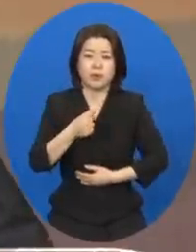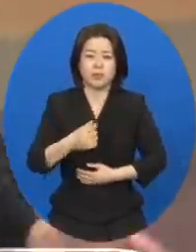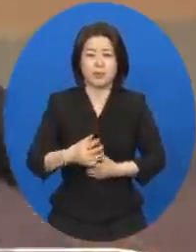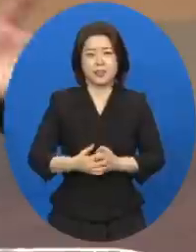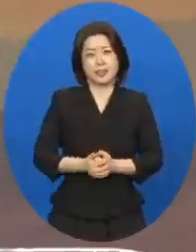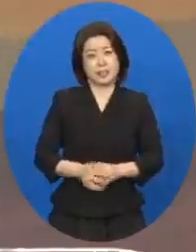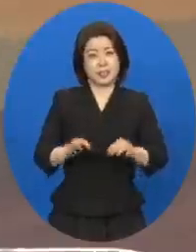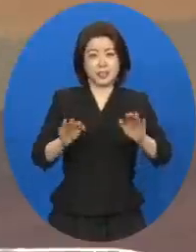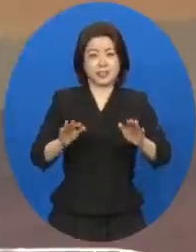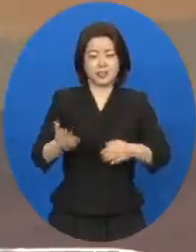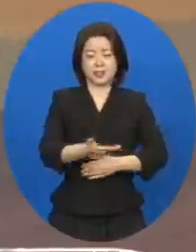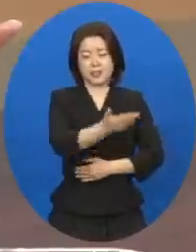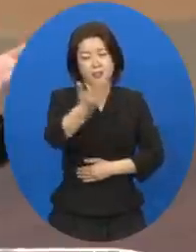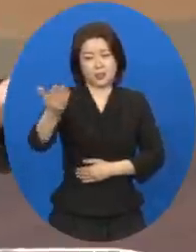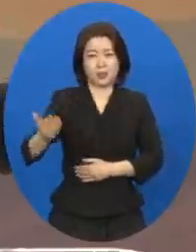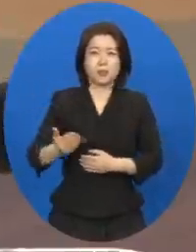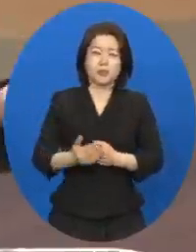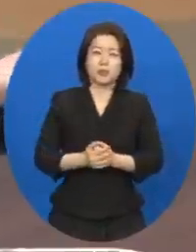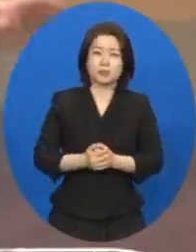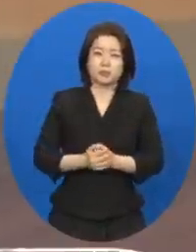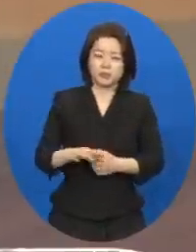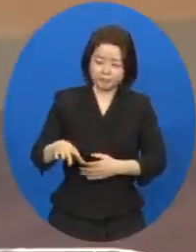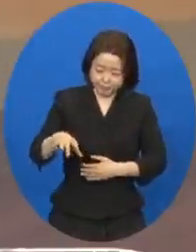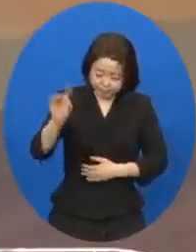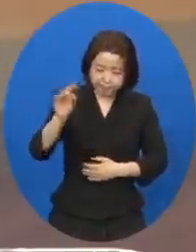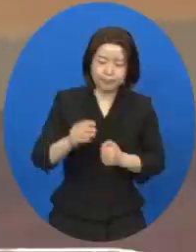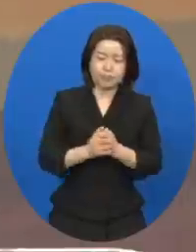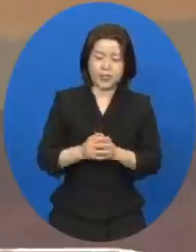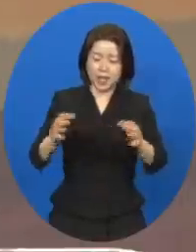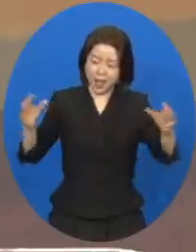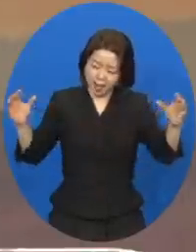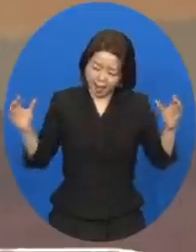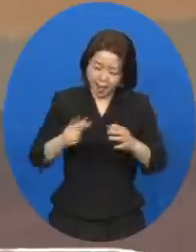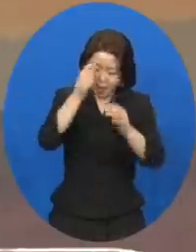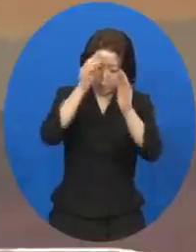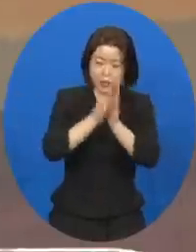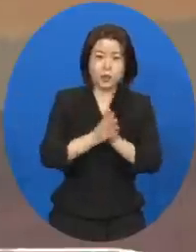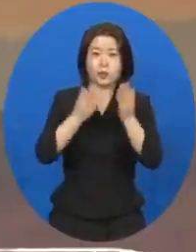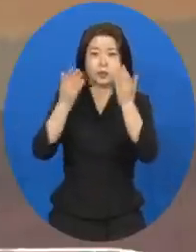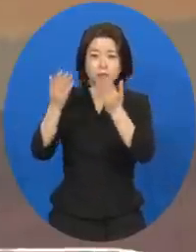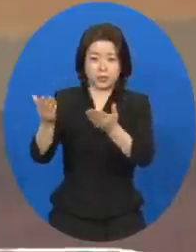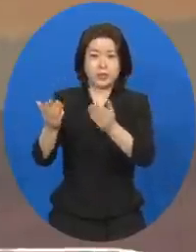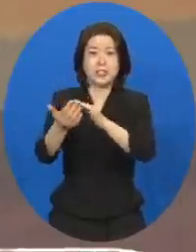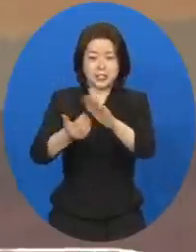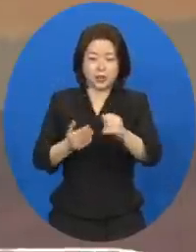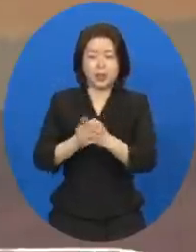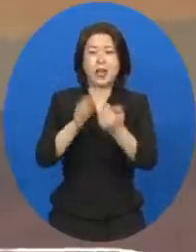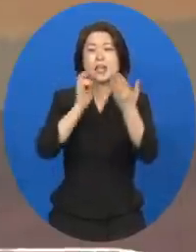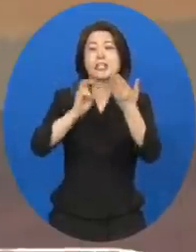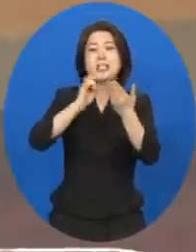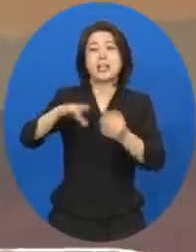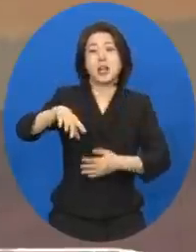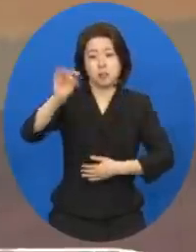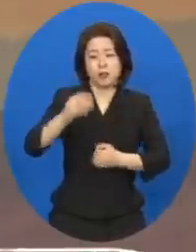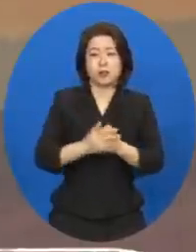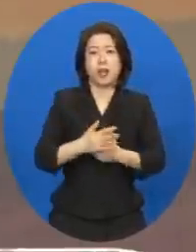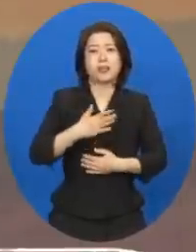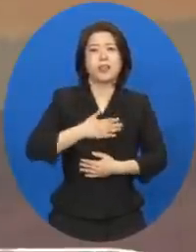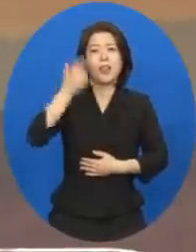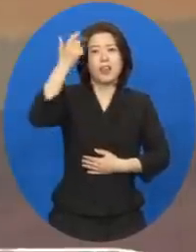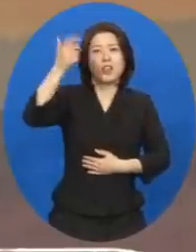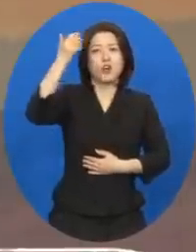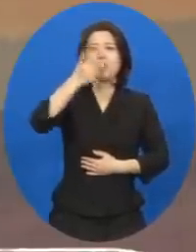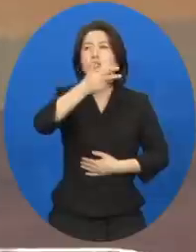이 시간에 여러분, 먼저 우리 합심기도 하기 전에 찬양을 같이 했으면 좋겠어요. 내 영이 주를